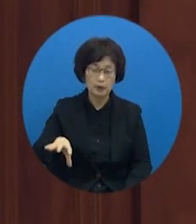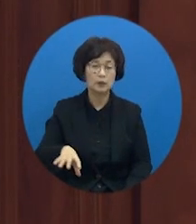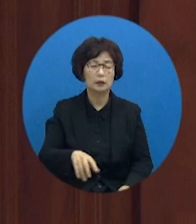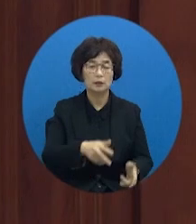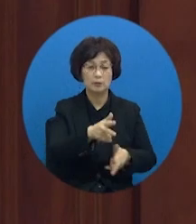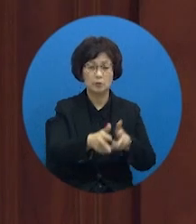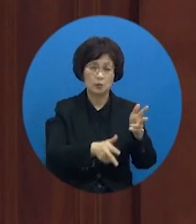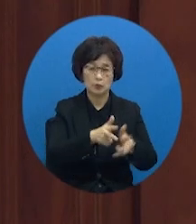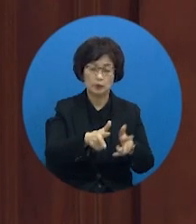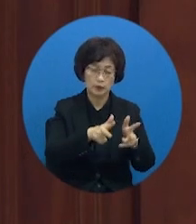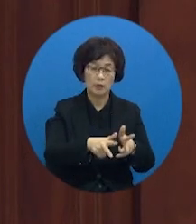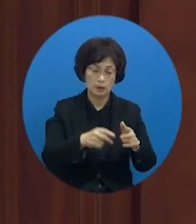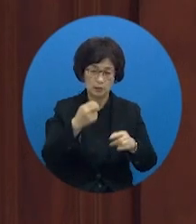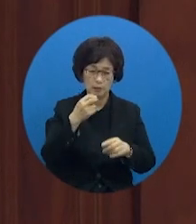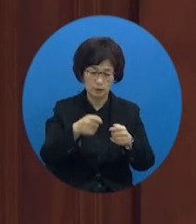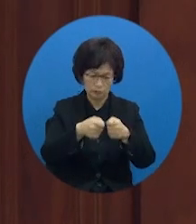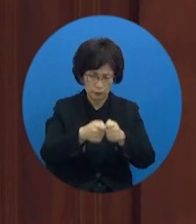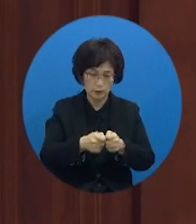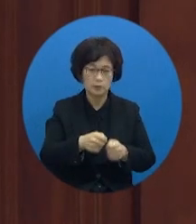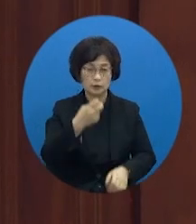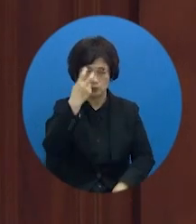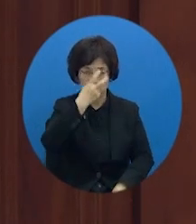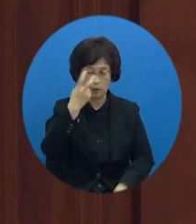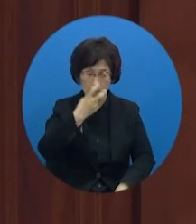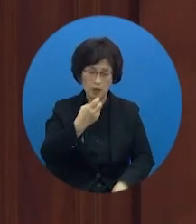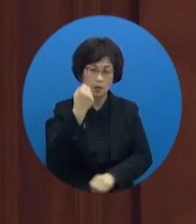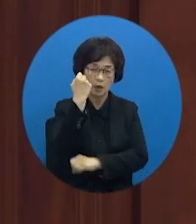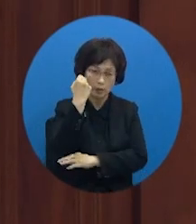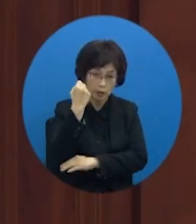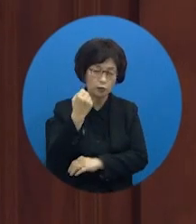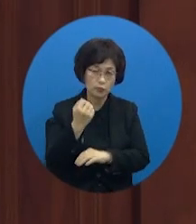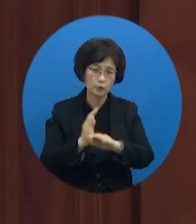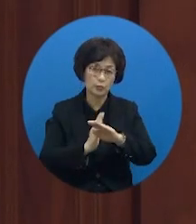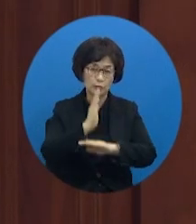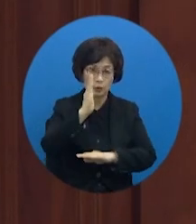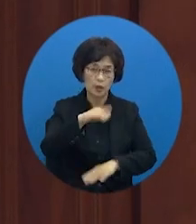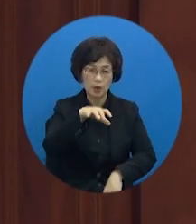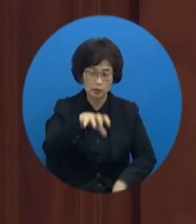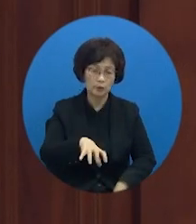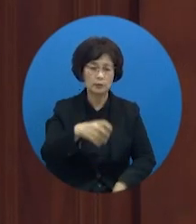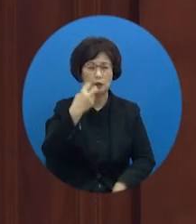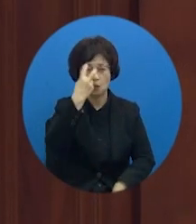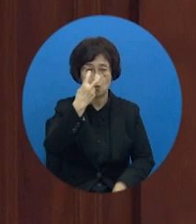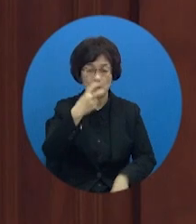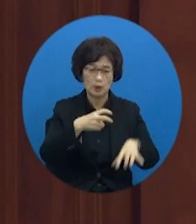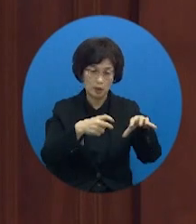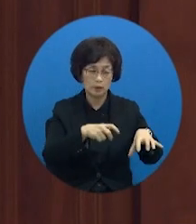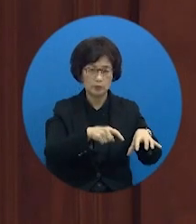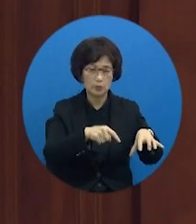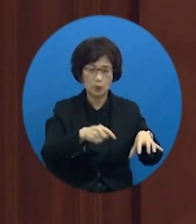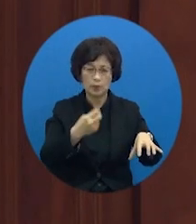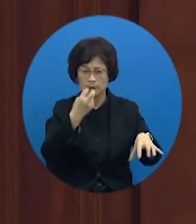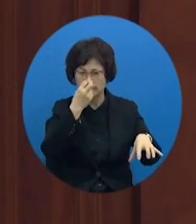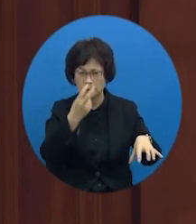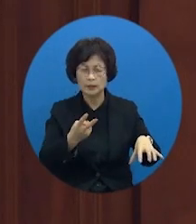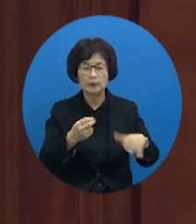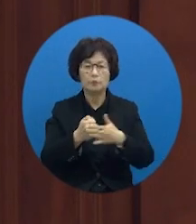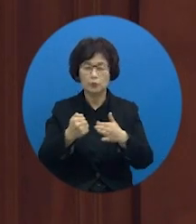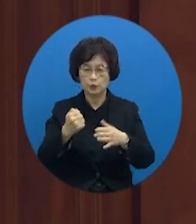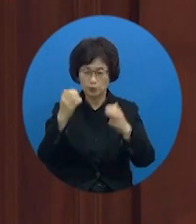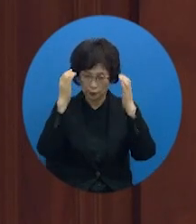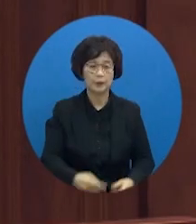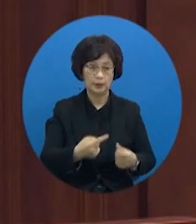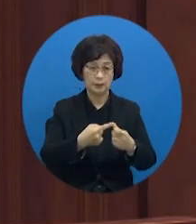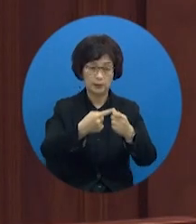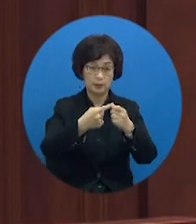촘촘하게 조사하여 기준치가 초과하는 지역에 대해서는 악취 관리 지역으로 지정하여 악취로 고통받는 시민이 없게